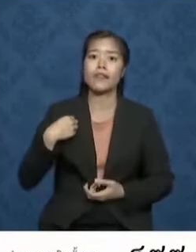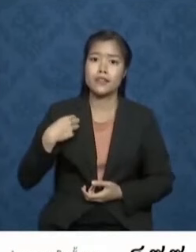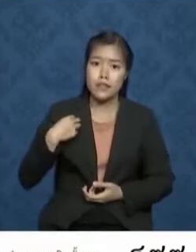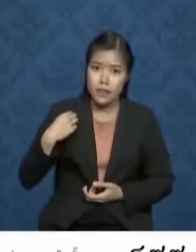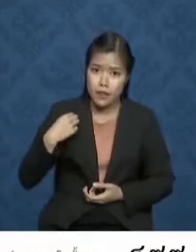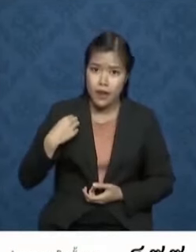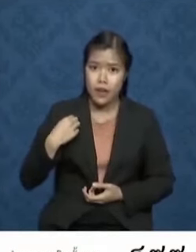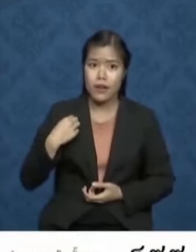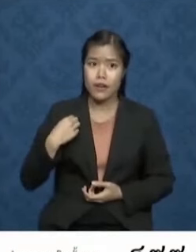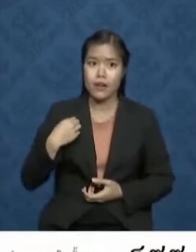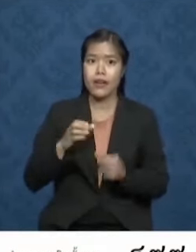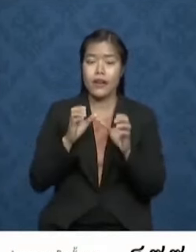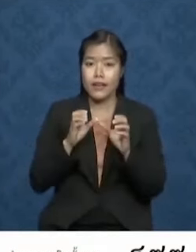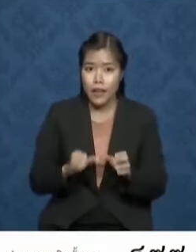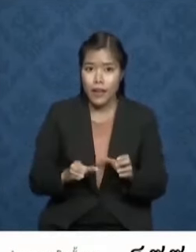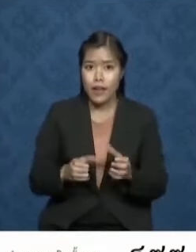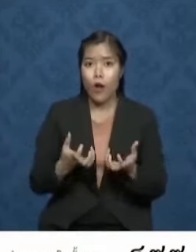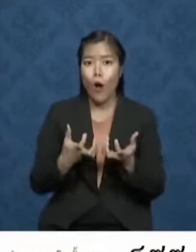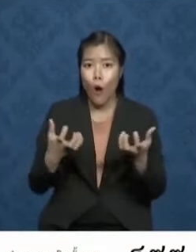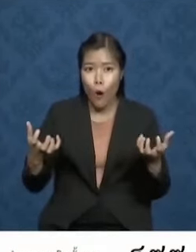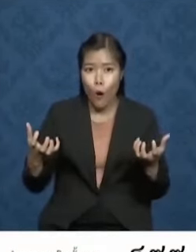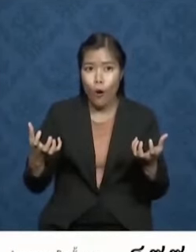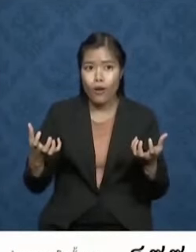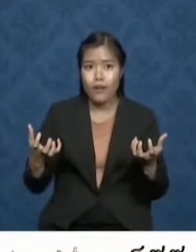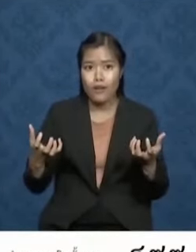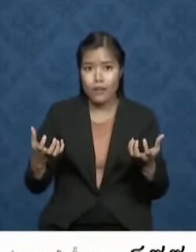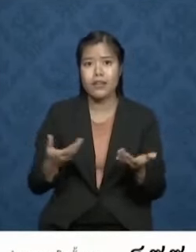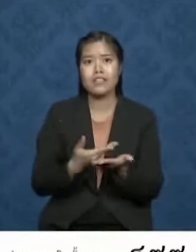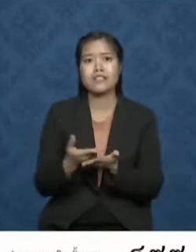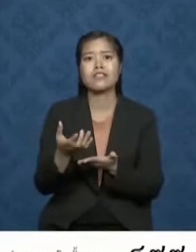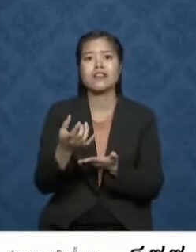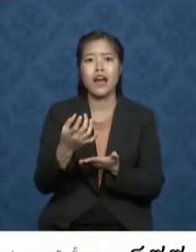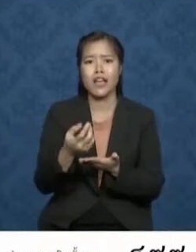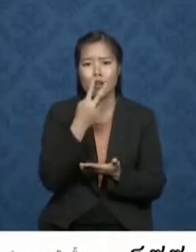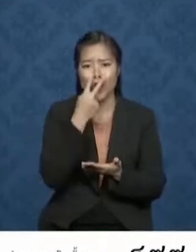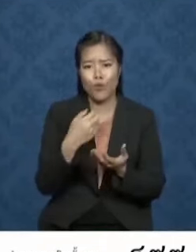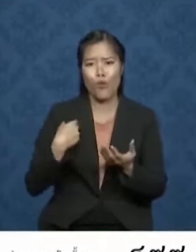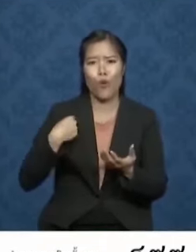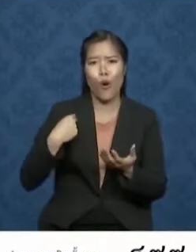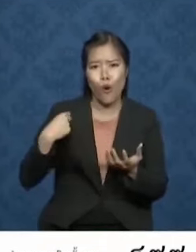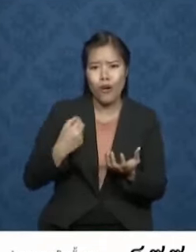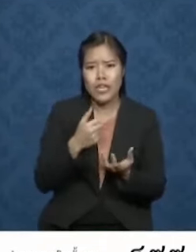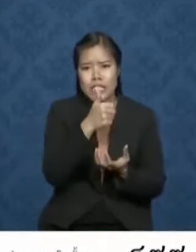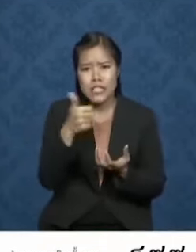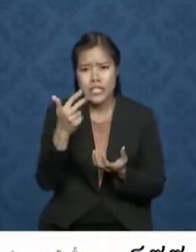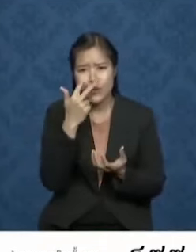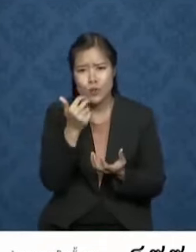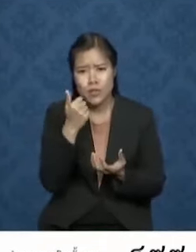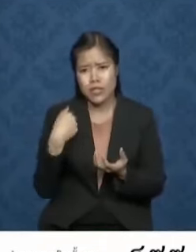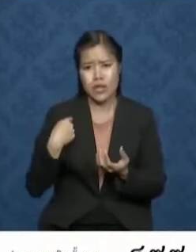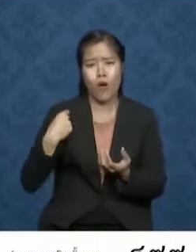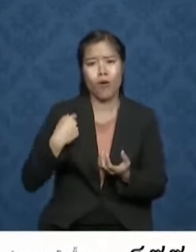อาภรณ์ประกอบเลี้ยงพวกเเนี่ยก็เกรงใจหน่อยซื้อของที่ดีมีคุณภาพหน่อยไม่ใช่เอาของจับ